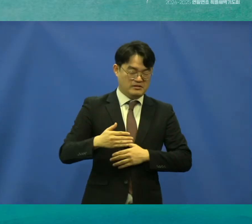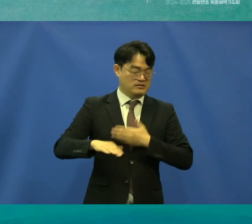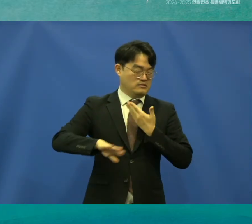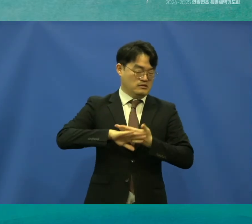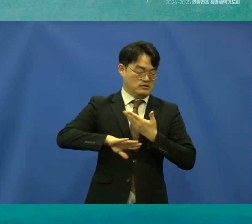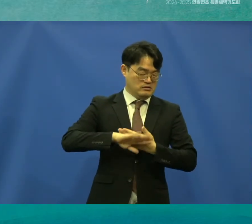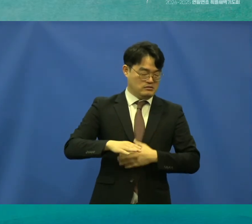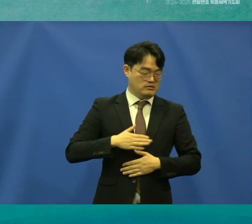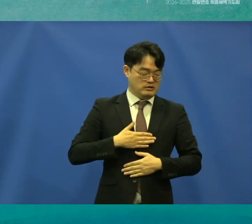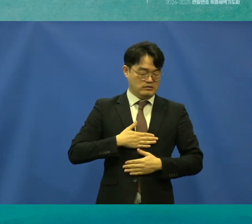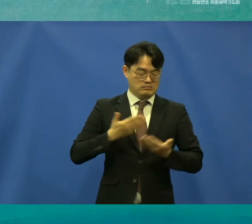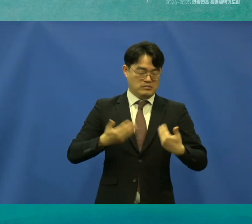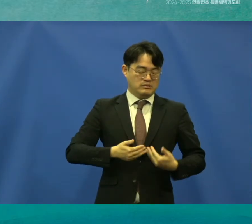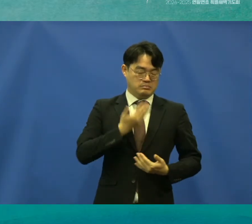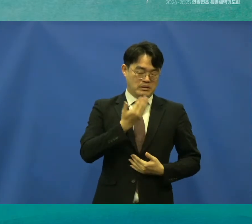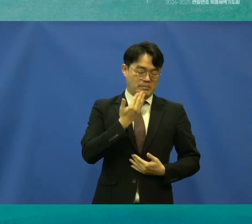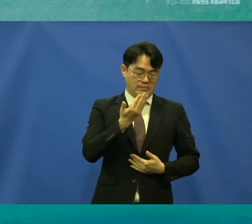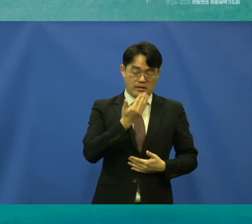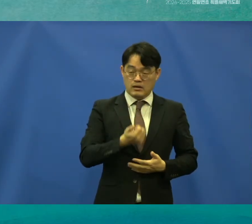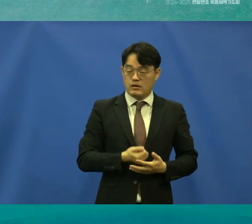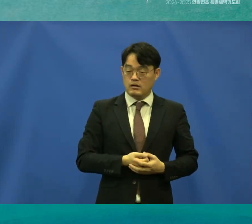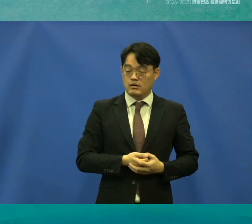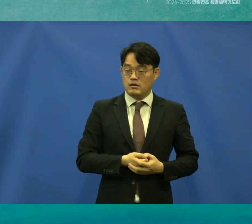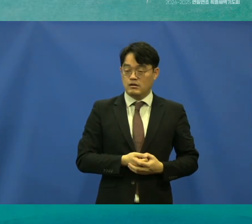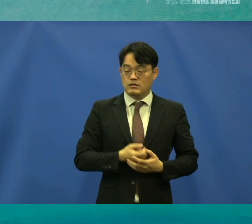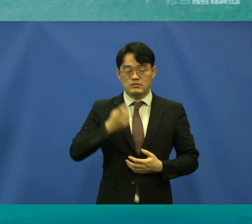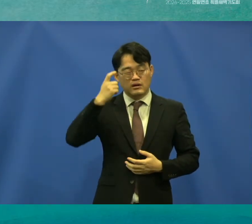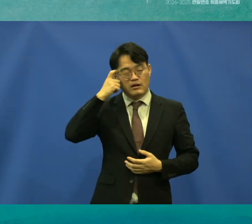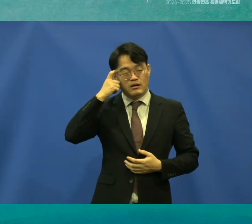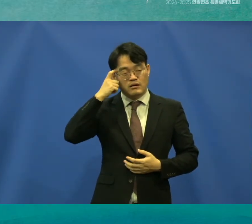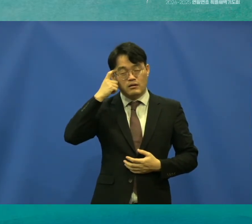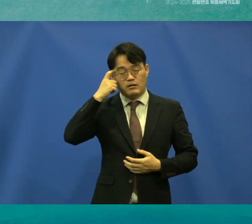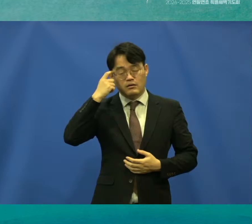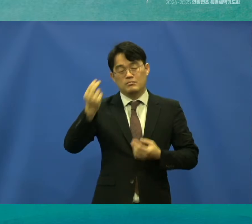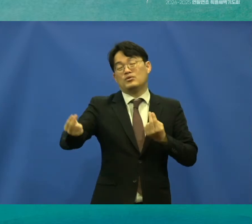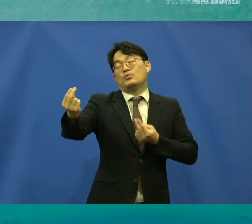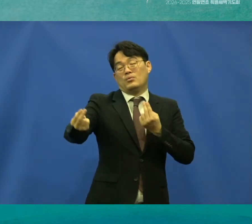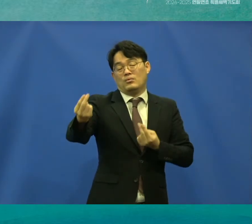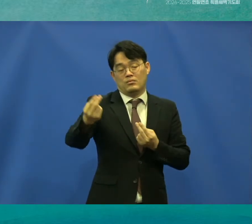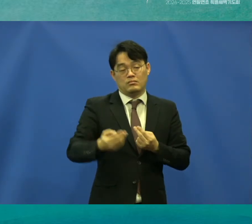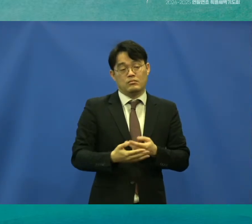다른 게 하나도 없어요. 감옥 속에 있는 사람이나 나나,